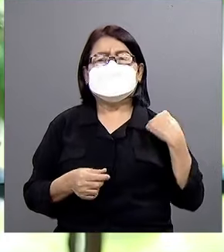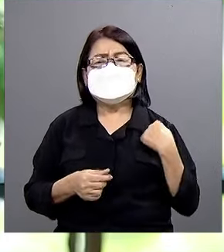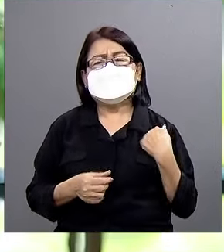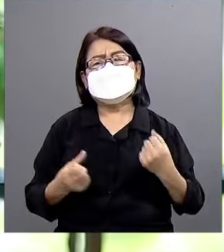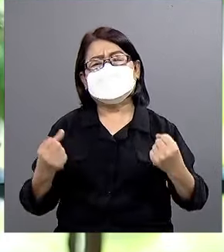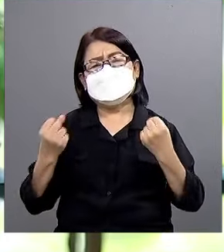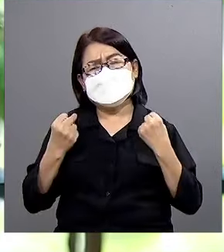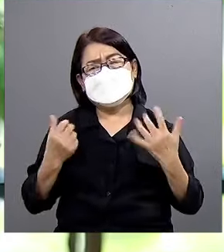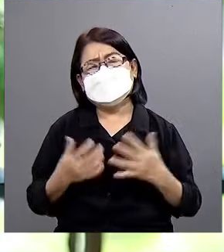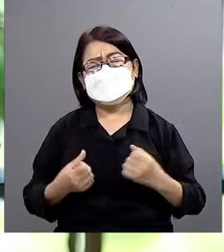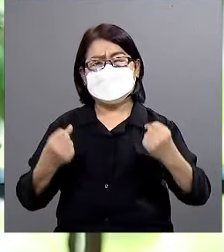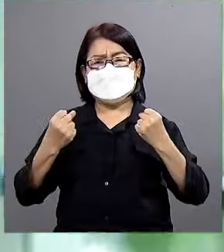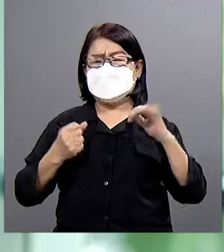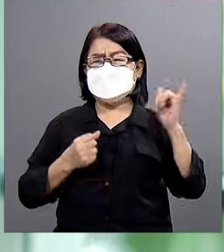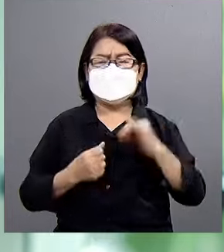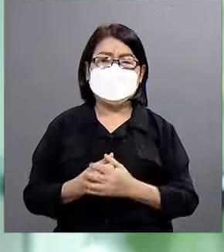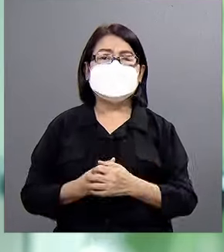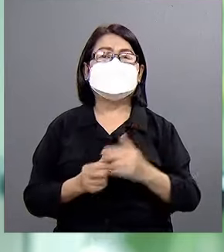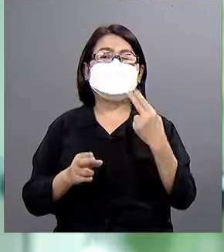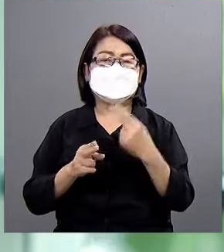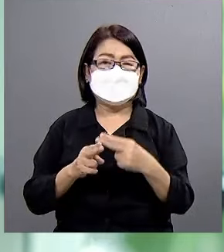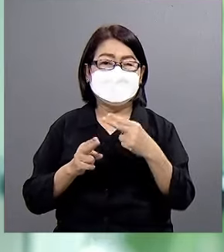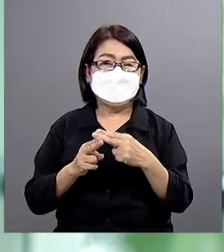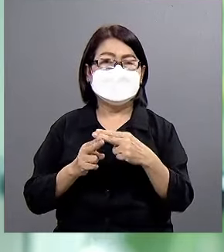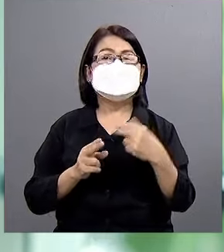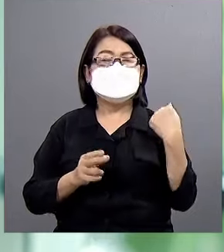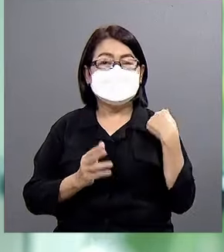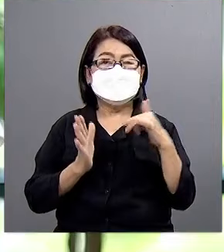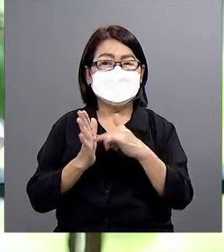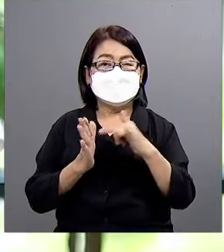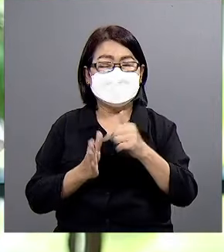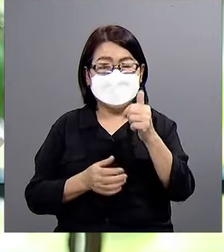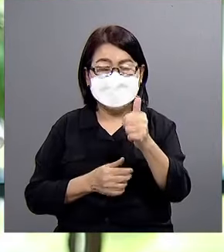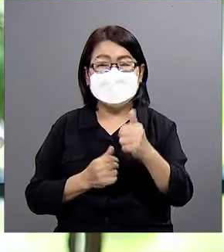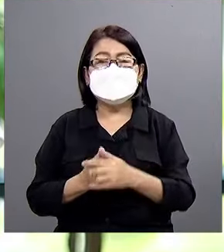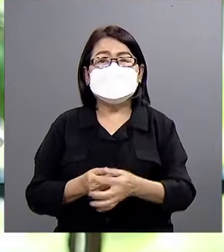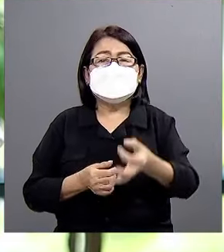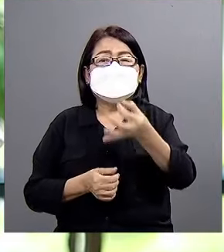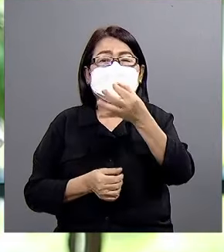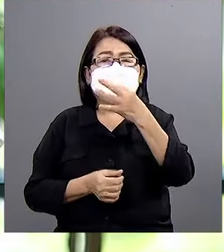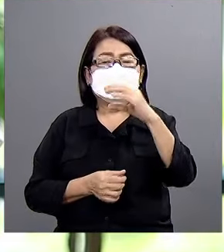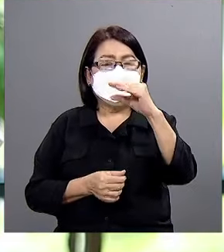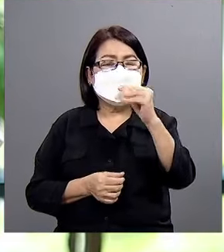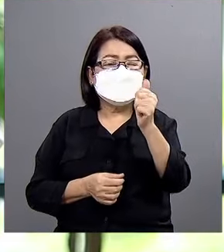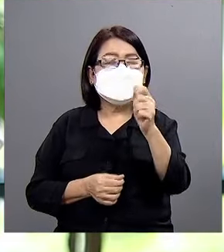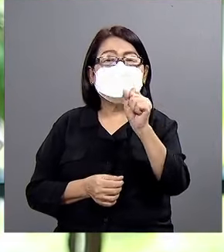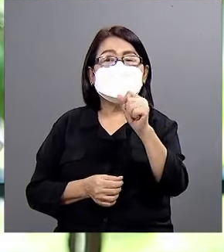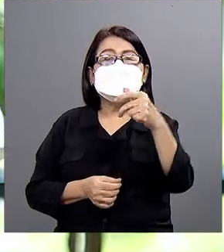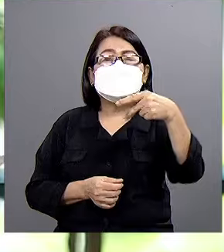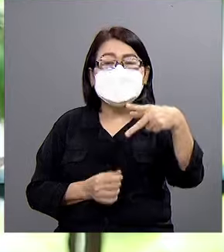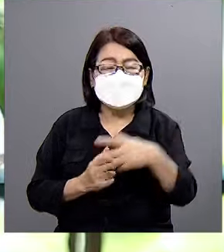อมอีกชนิดนึงเราชื่อว่ายาหอมที่พโอสถ ชื่อเพราะมากเลยนะคะ ตัวนี้คือตั้งชื่อไว้ให้รู้ว่าร่างกายของเราเนี่ยถ้าเกิ